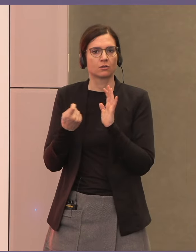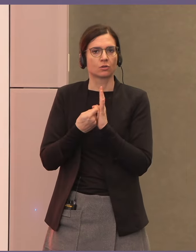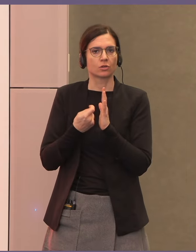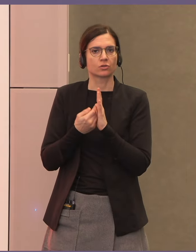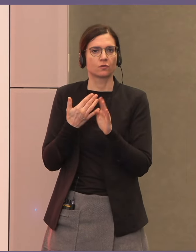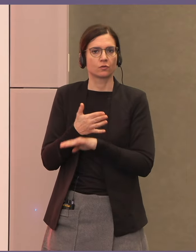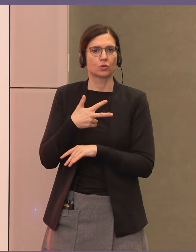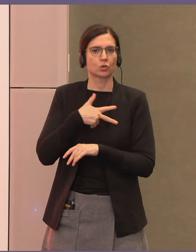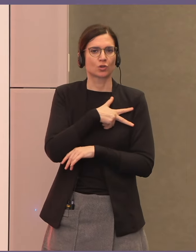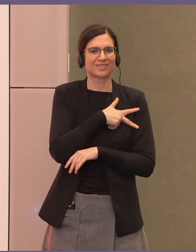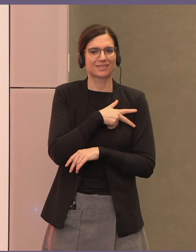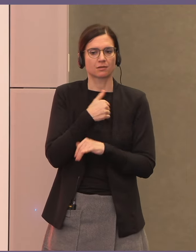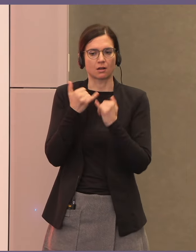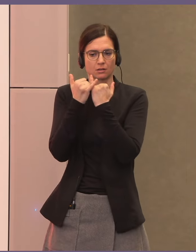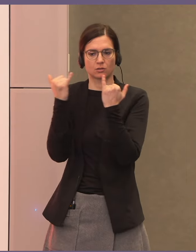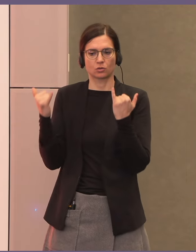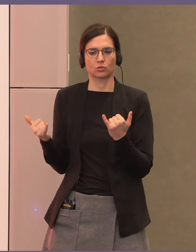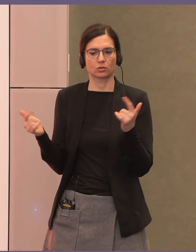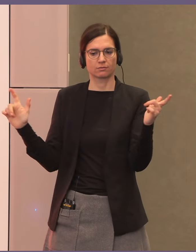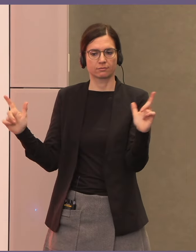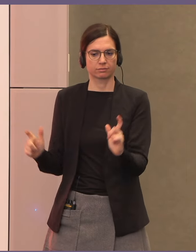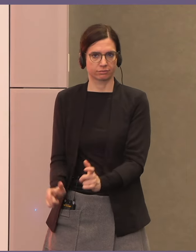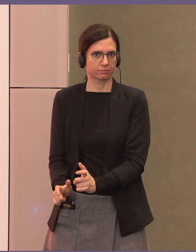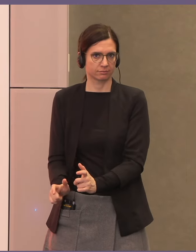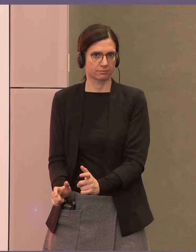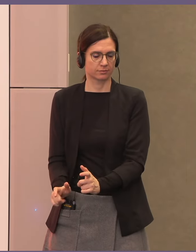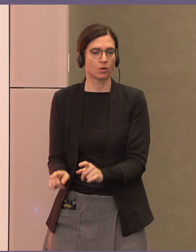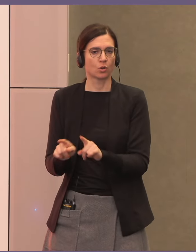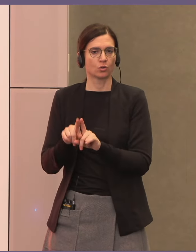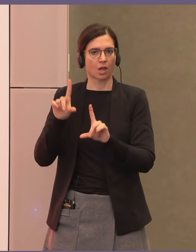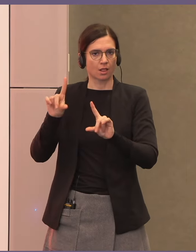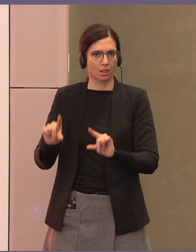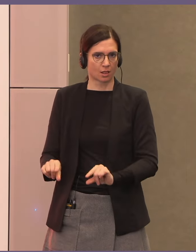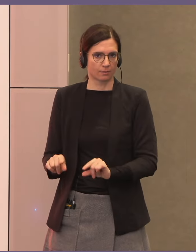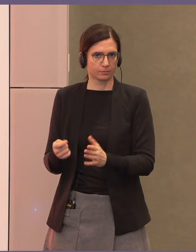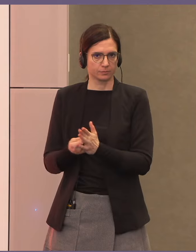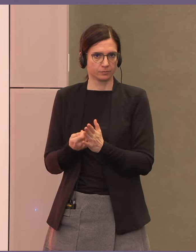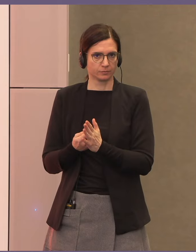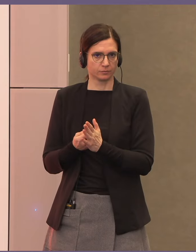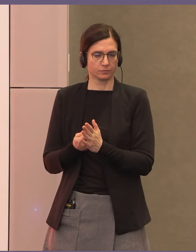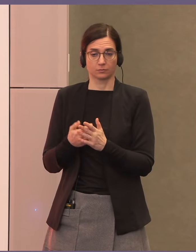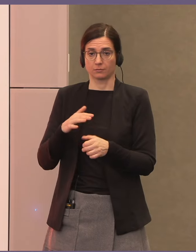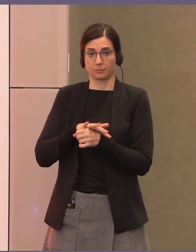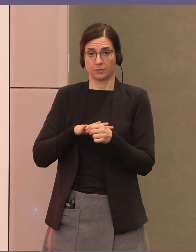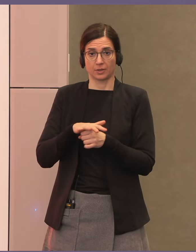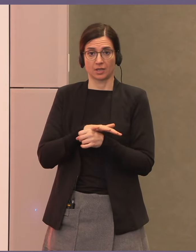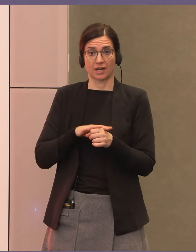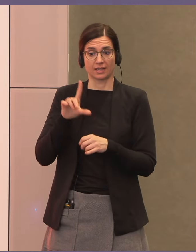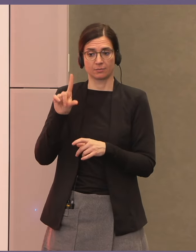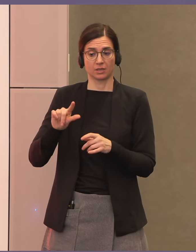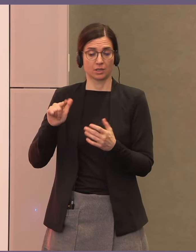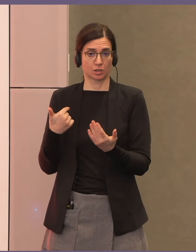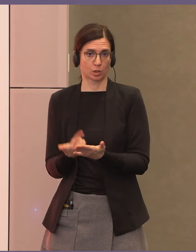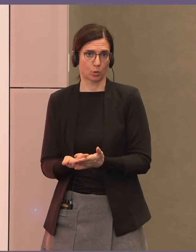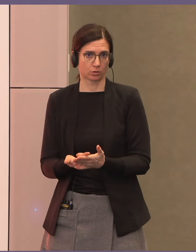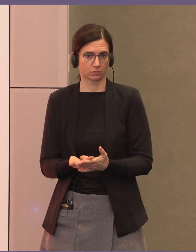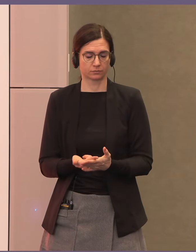für soziale Reproduktion möglich reduziert und gering gehalten werden, nämlich im Bereich vom Mindestlohn.